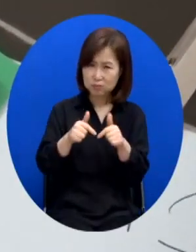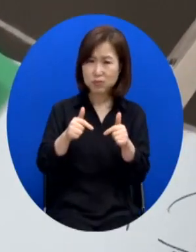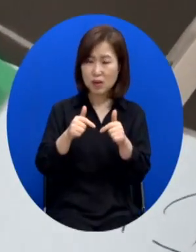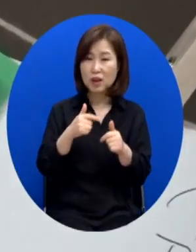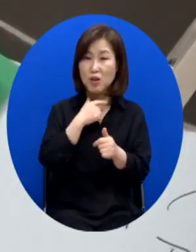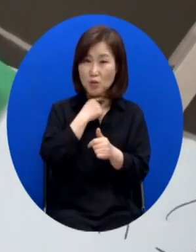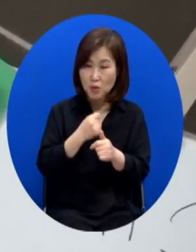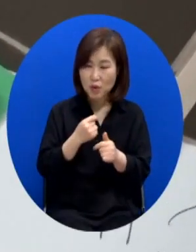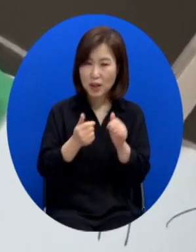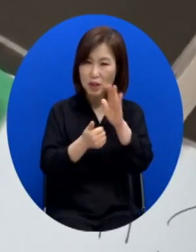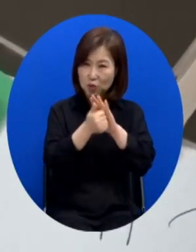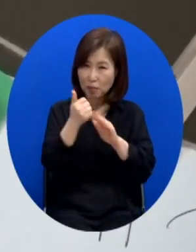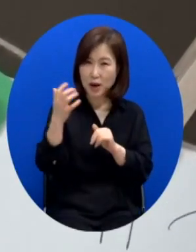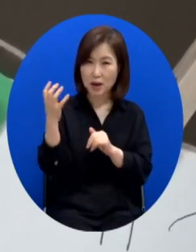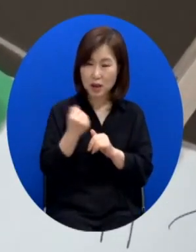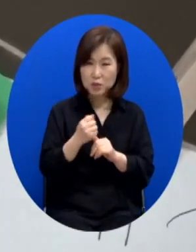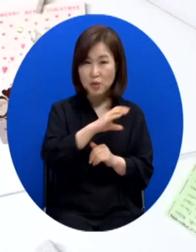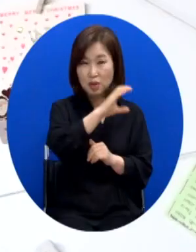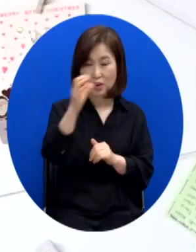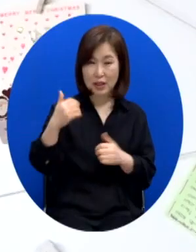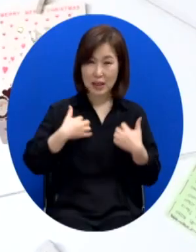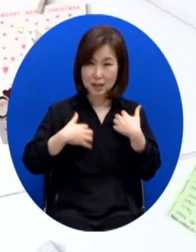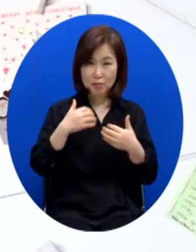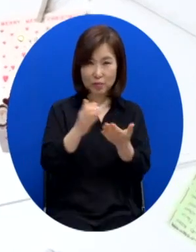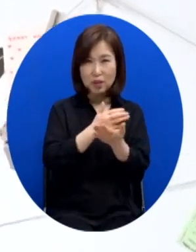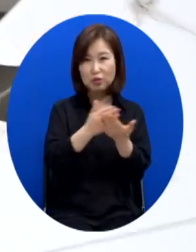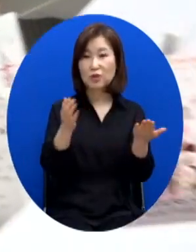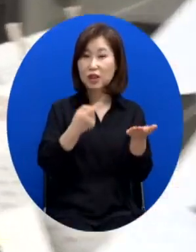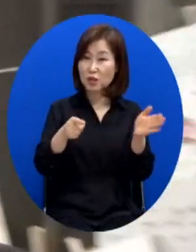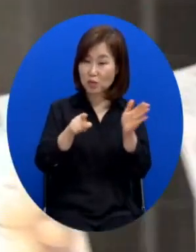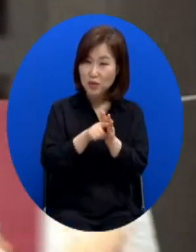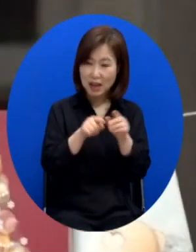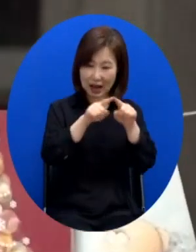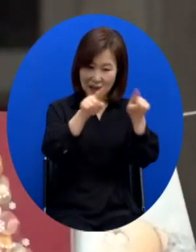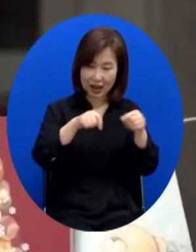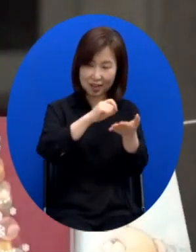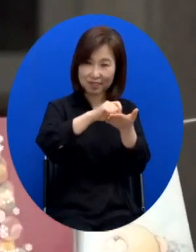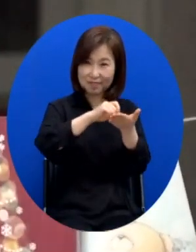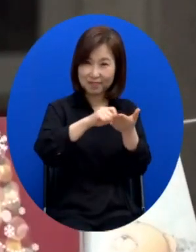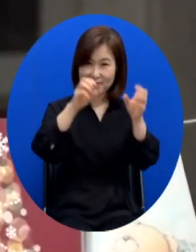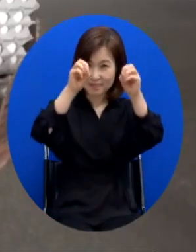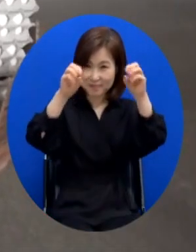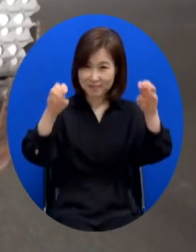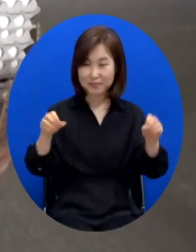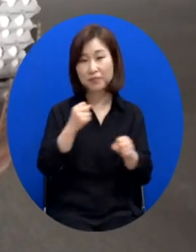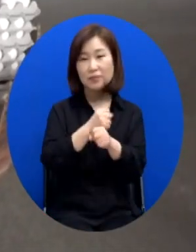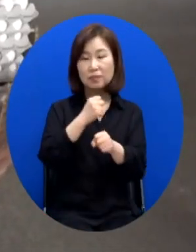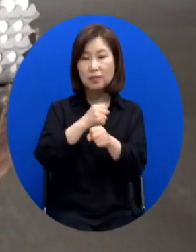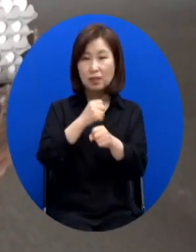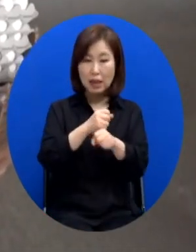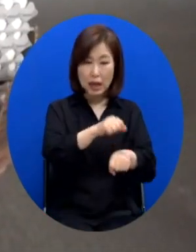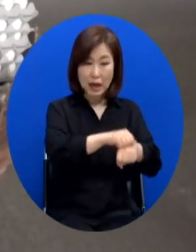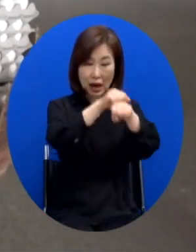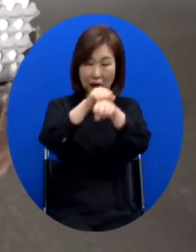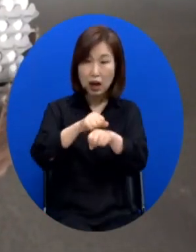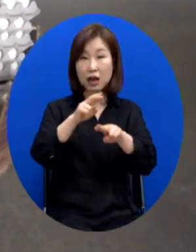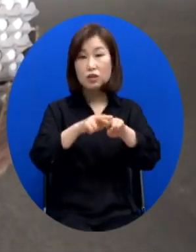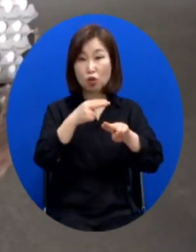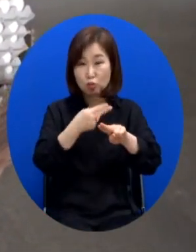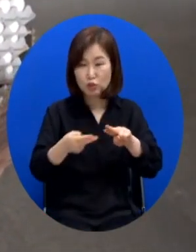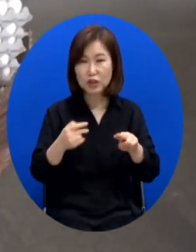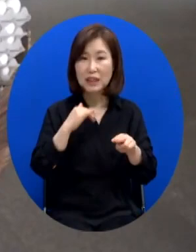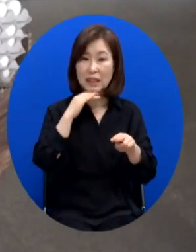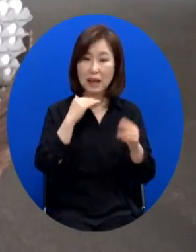소망과 성탄의 기쁨을 나누기 위한 성탄 카드를 장식합니다. 이곳에 쌓인 선물들은